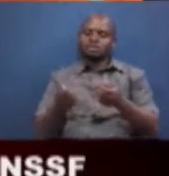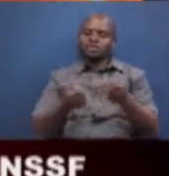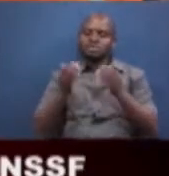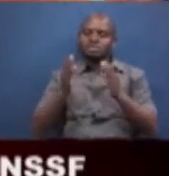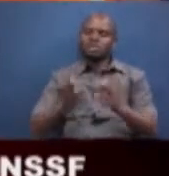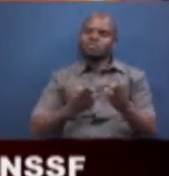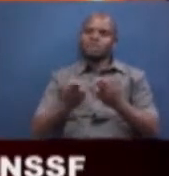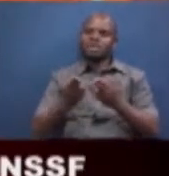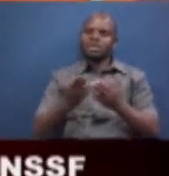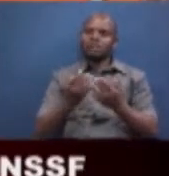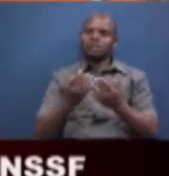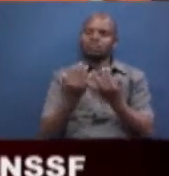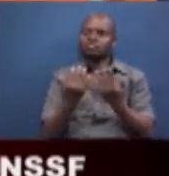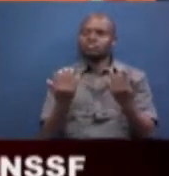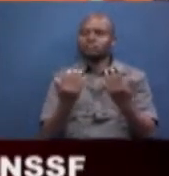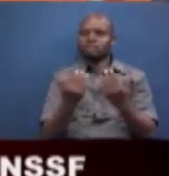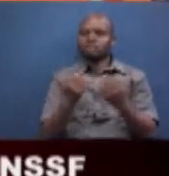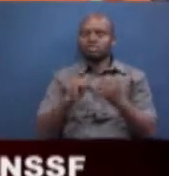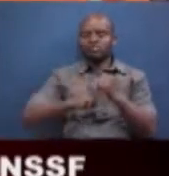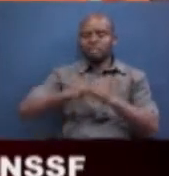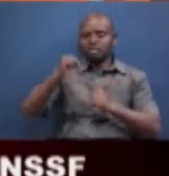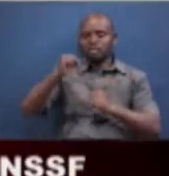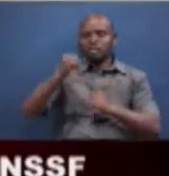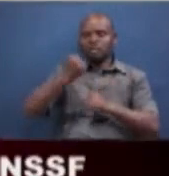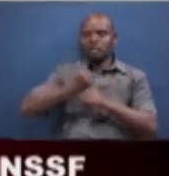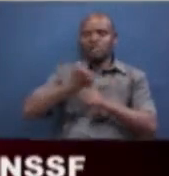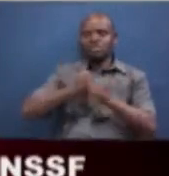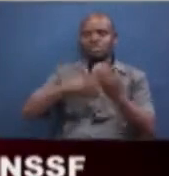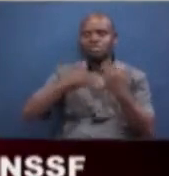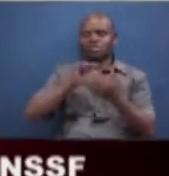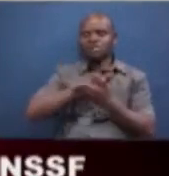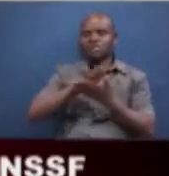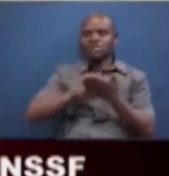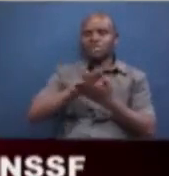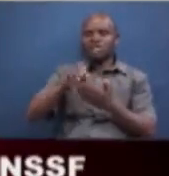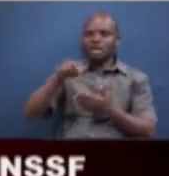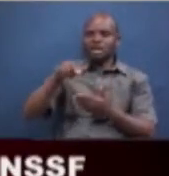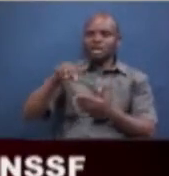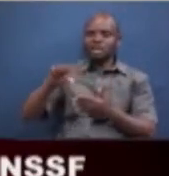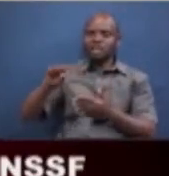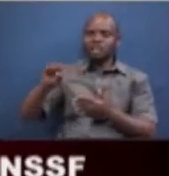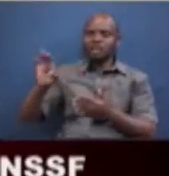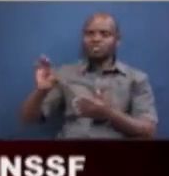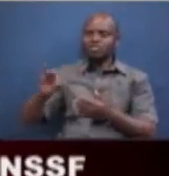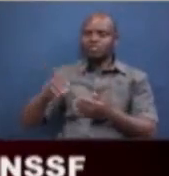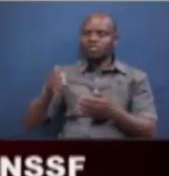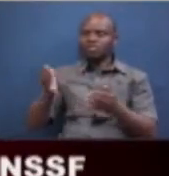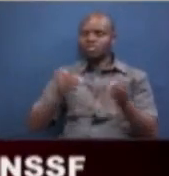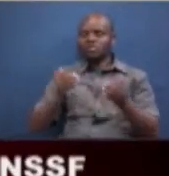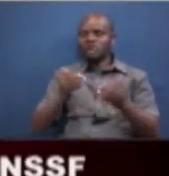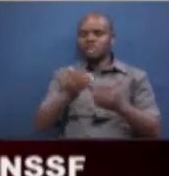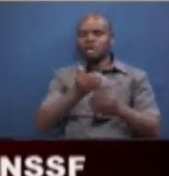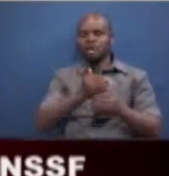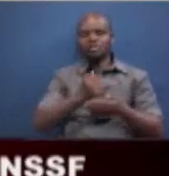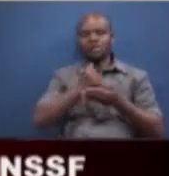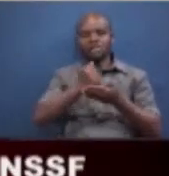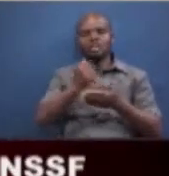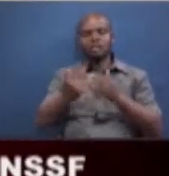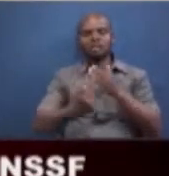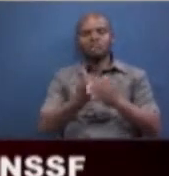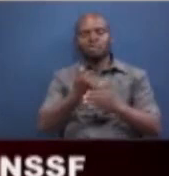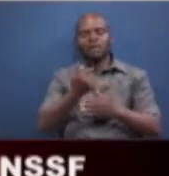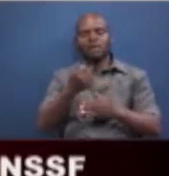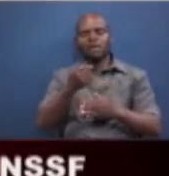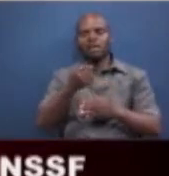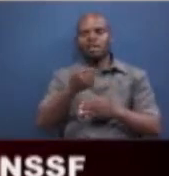mkuu huyo pia ametoa takwimu za mafanikio ya utekelezaji wa majukumu ya kimsingi ya NSSF katika kukusanya michango, uwekezaji na utoaji wa